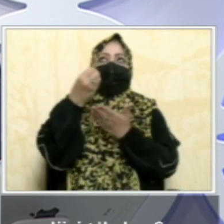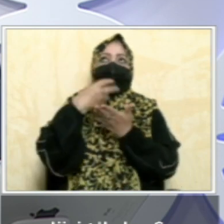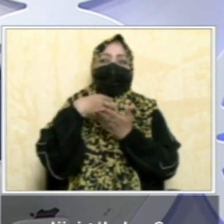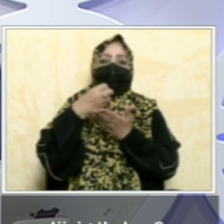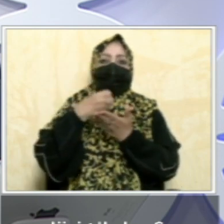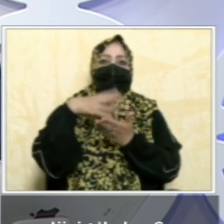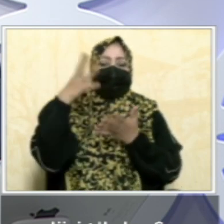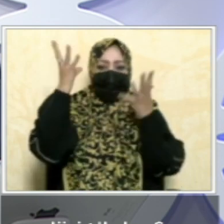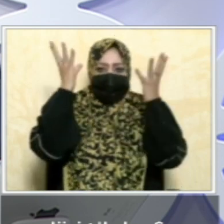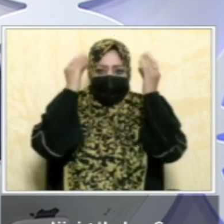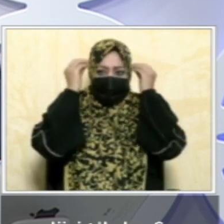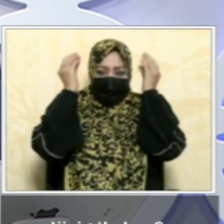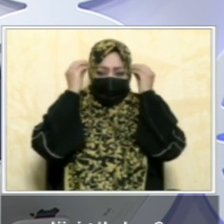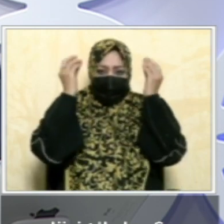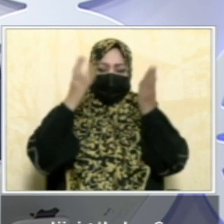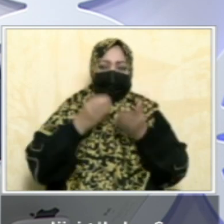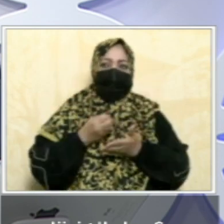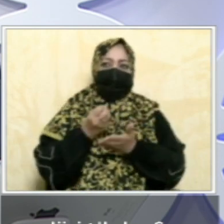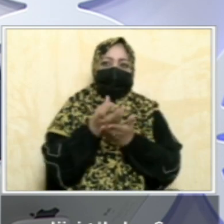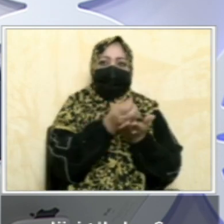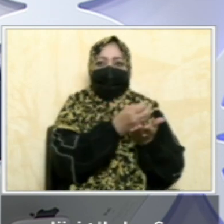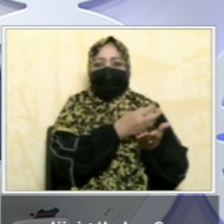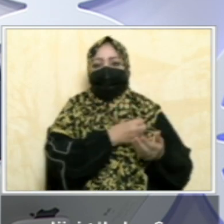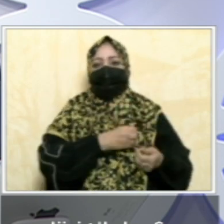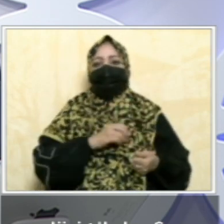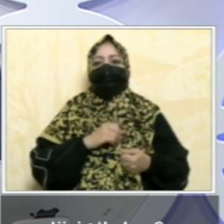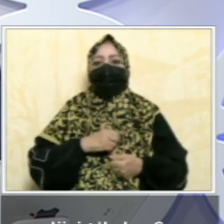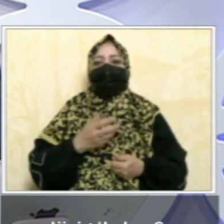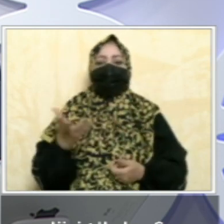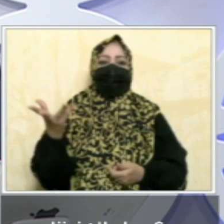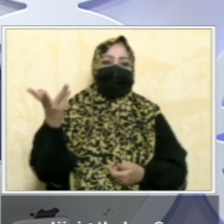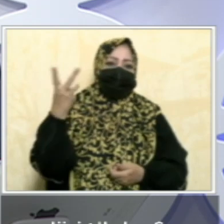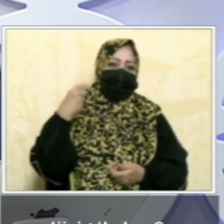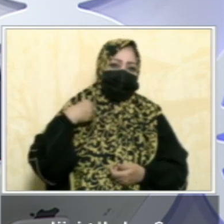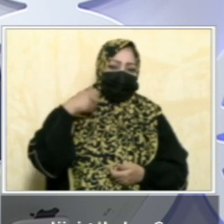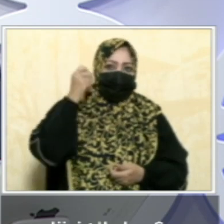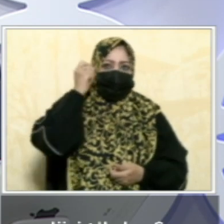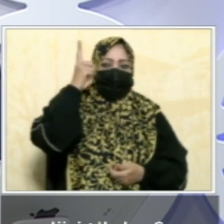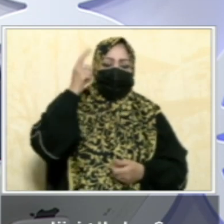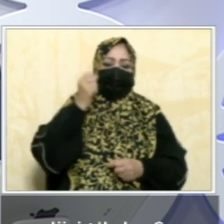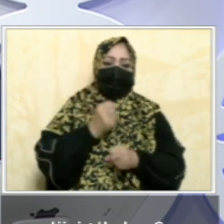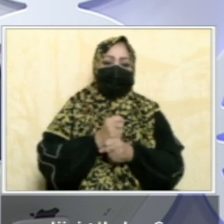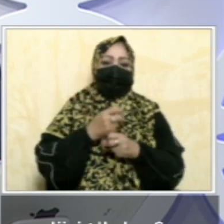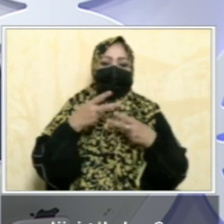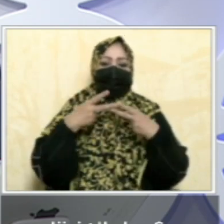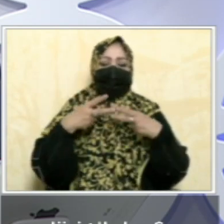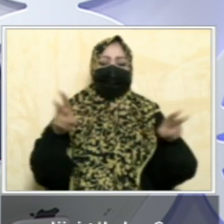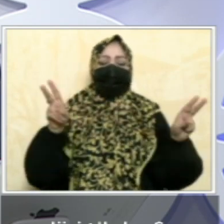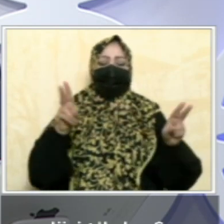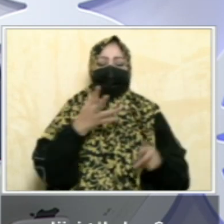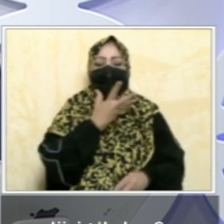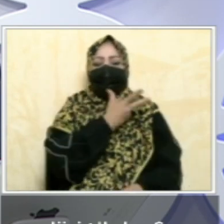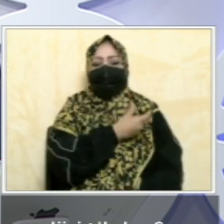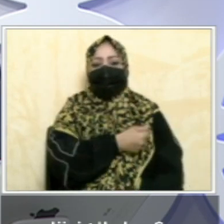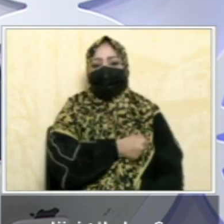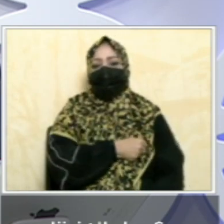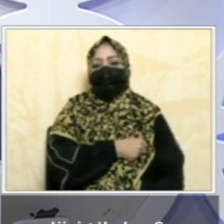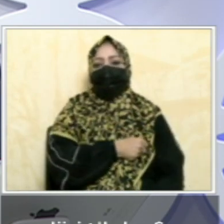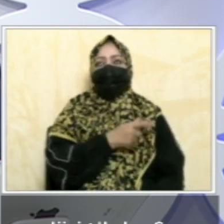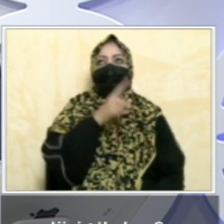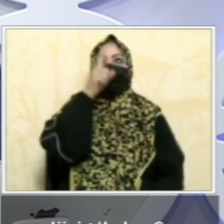علمتنا، وزدنا علما وعملا متقبلا يا أرحم الراحمين. اللهم أخرجنا من ظلمات